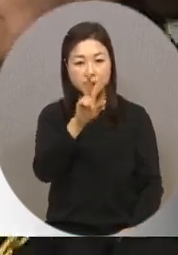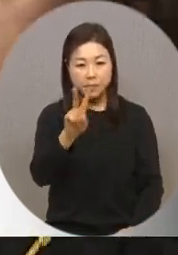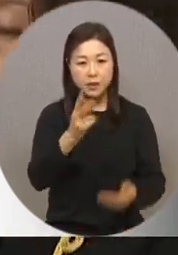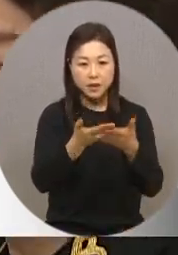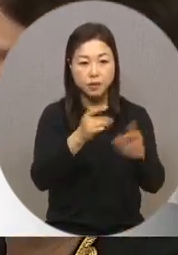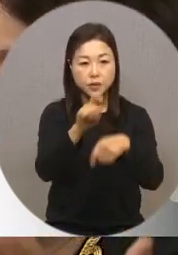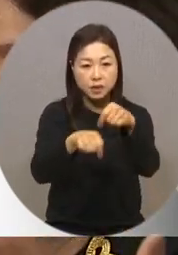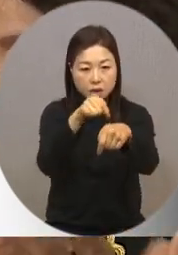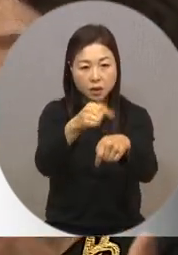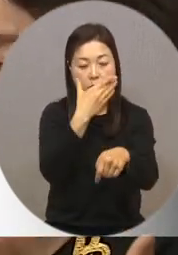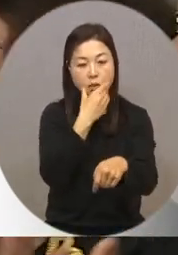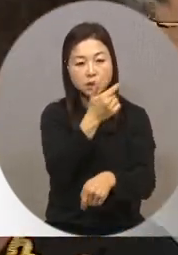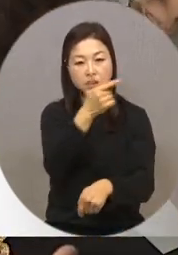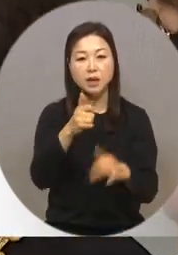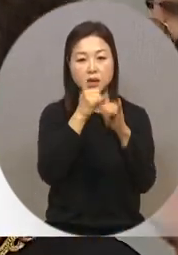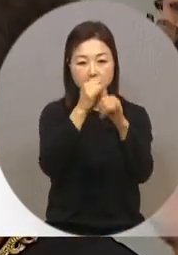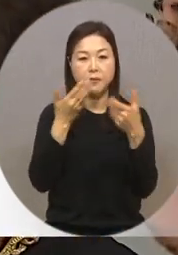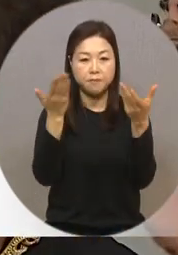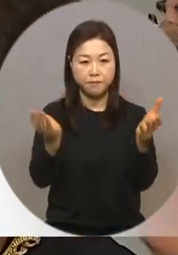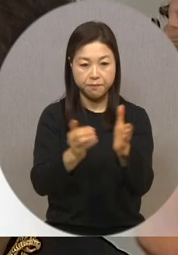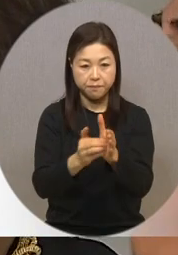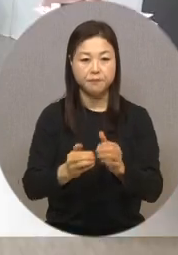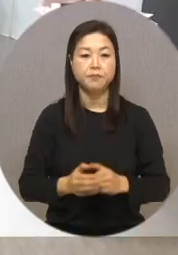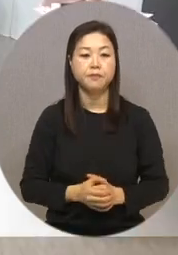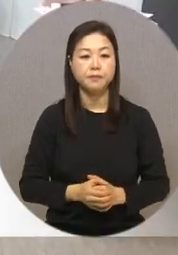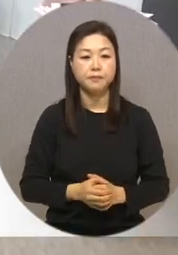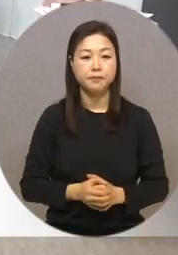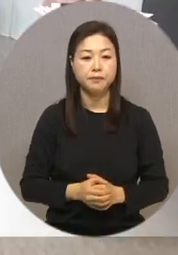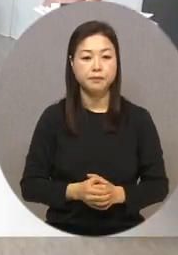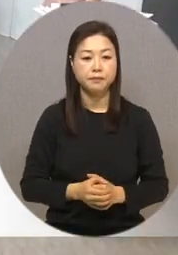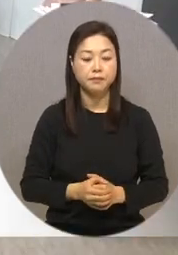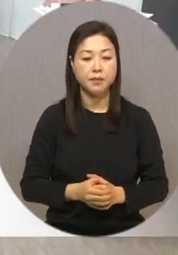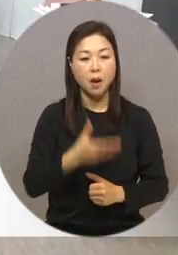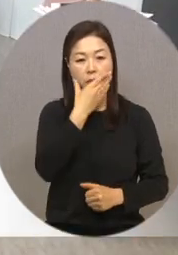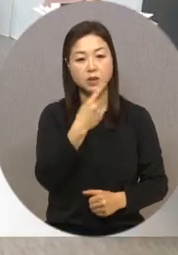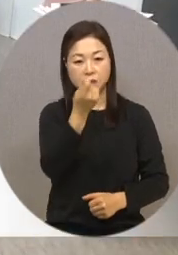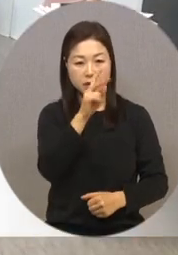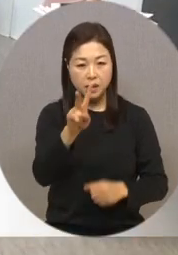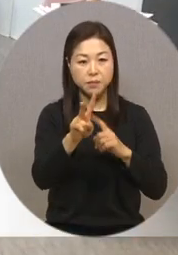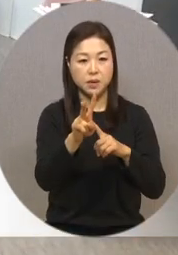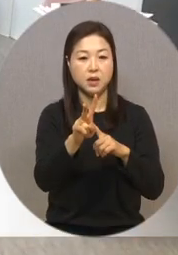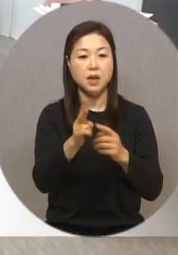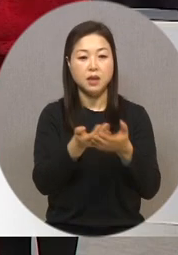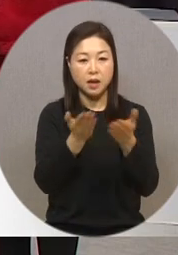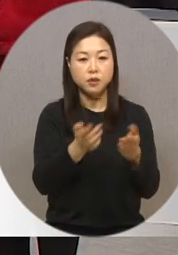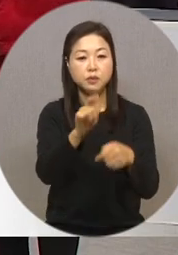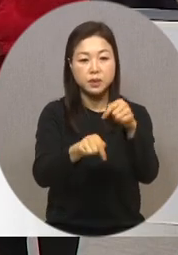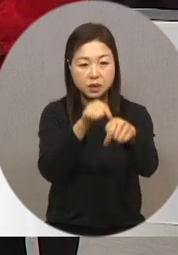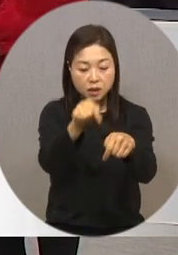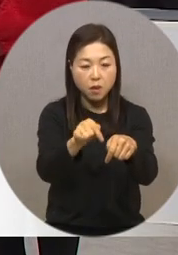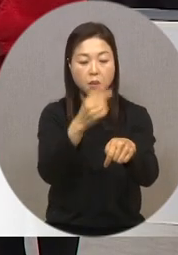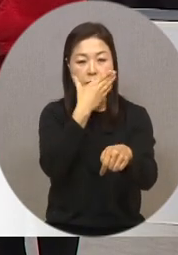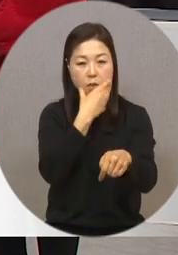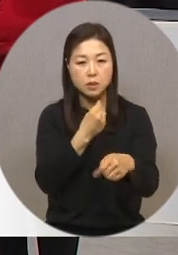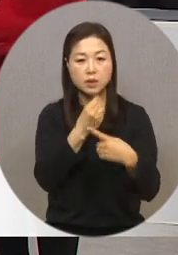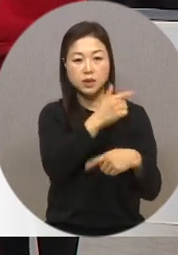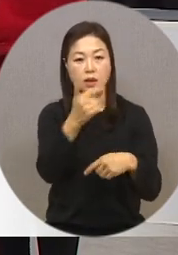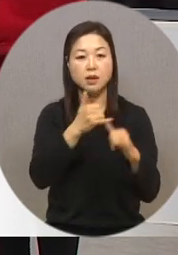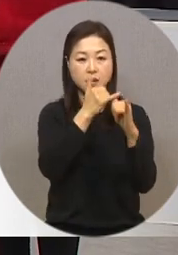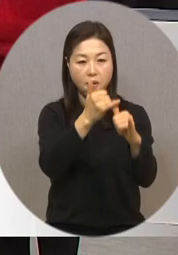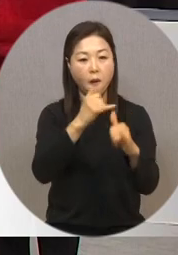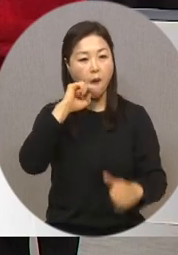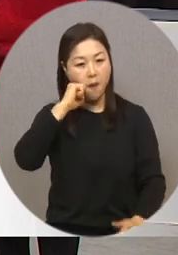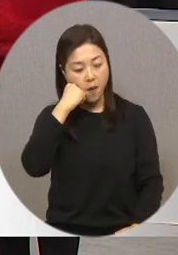실천 복지대상을 개최했습니다. 대한민국 복지TV 나눔 실천 복지대상은 수많은 어려움 속에서도